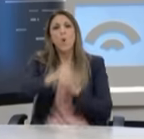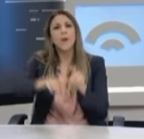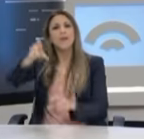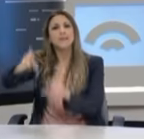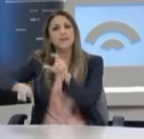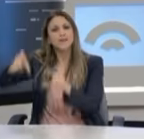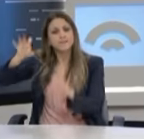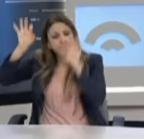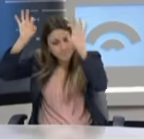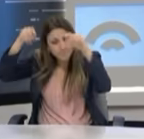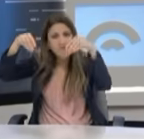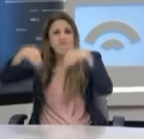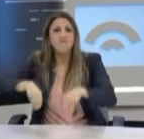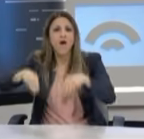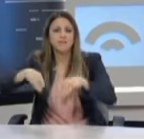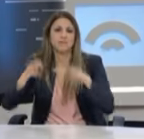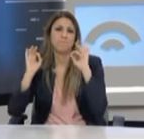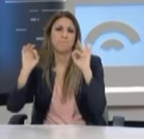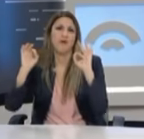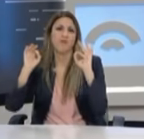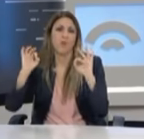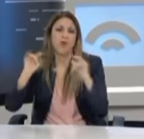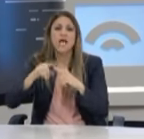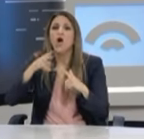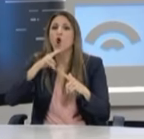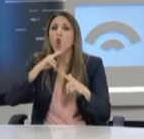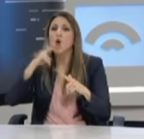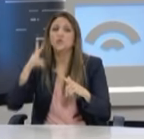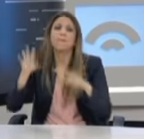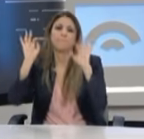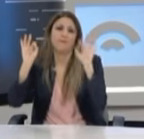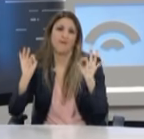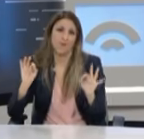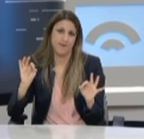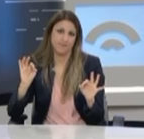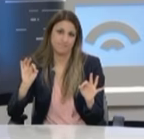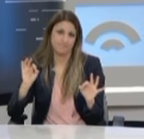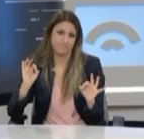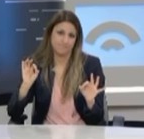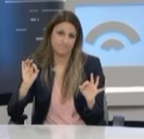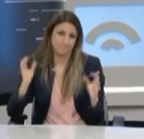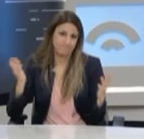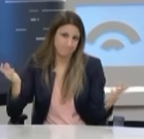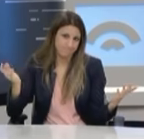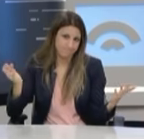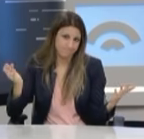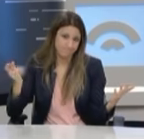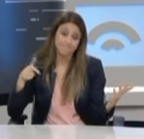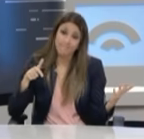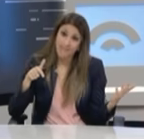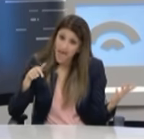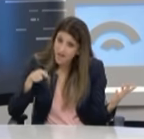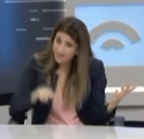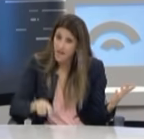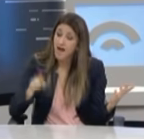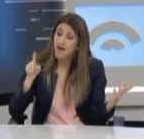χώρας ως Μακεδόνες και τη γλώσσα τους ως Μακεδονική. Αυτά, σε